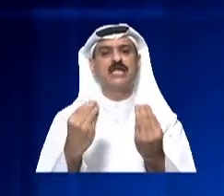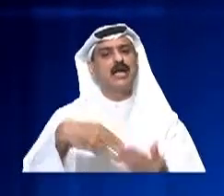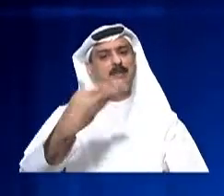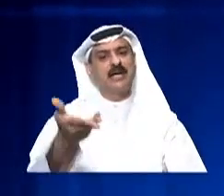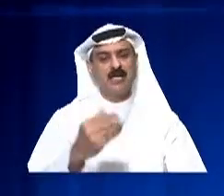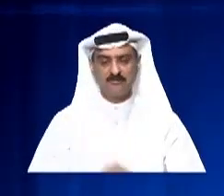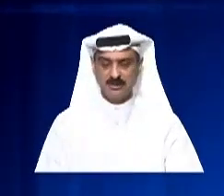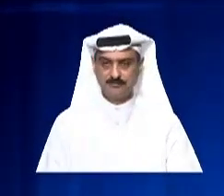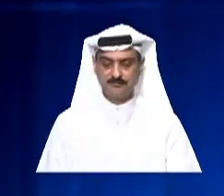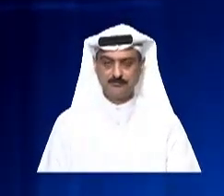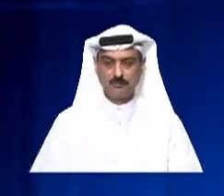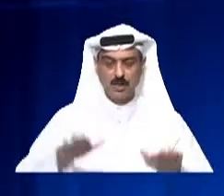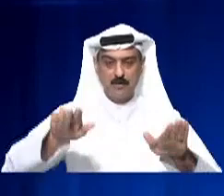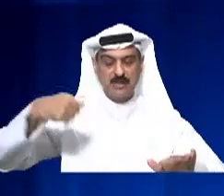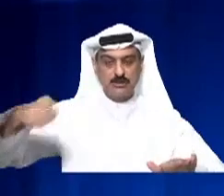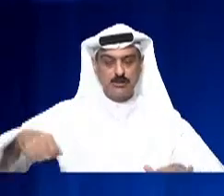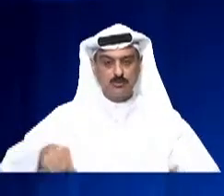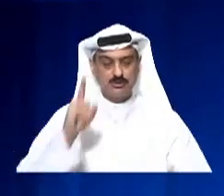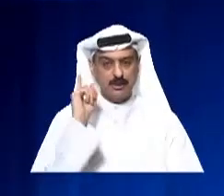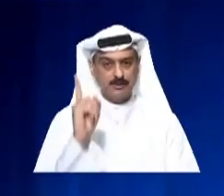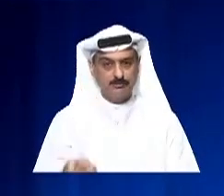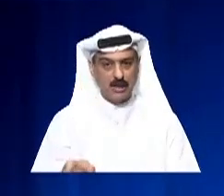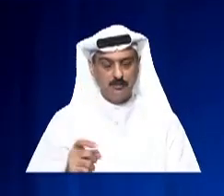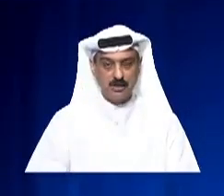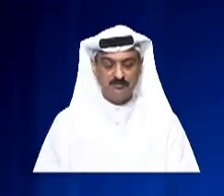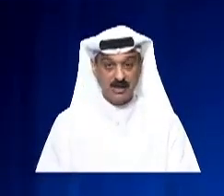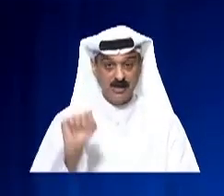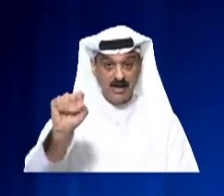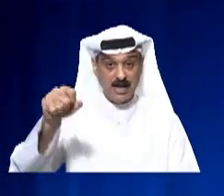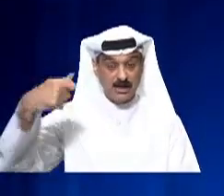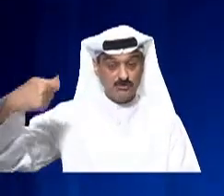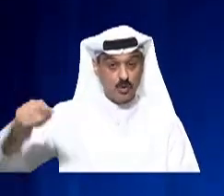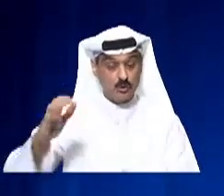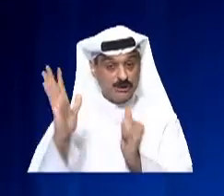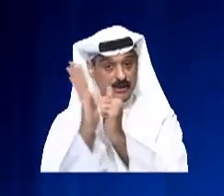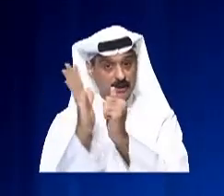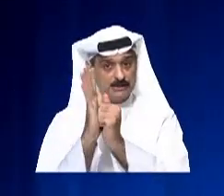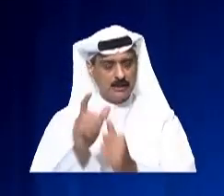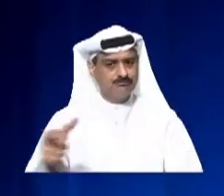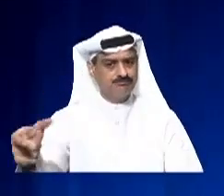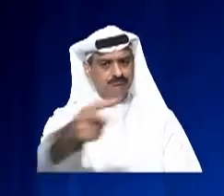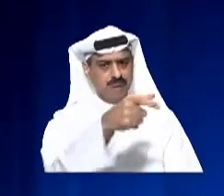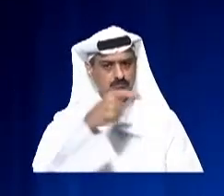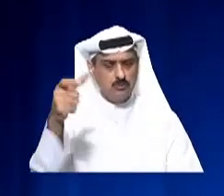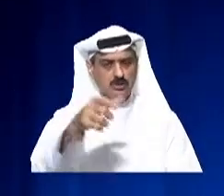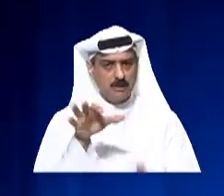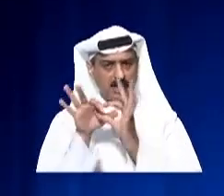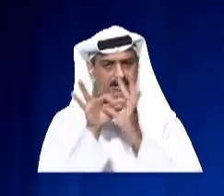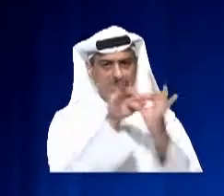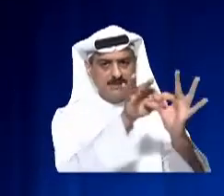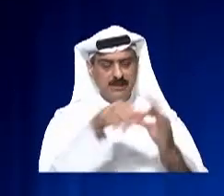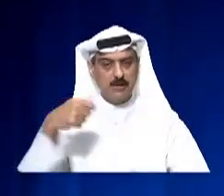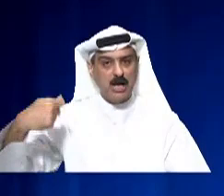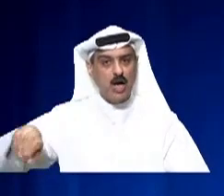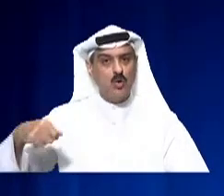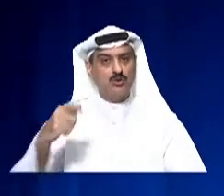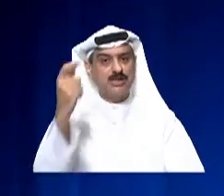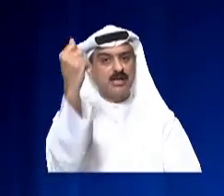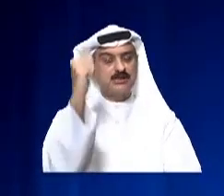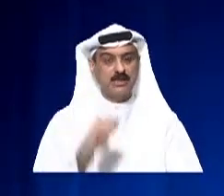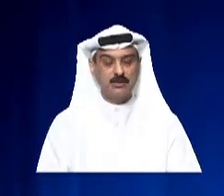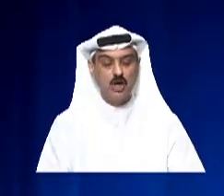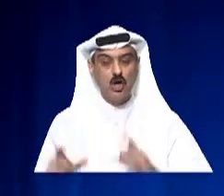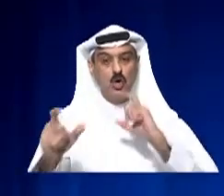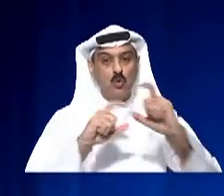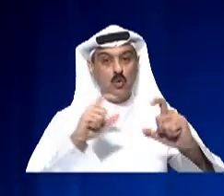مجلس الوزراء تكليف المؤسسة العامة للرعاية السكنية بمتابعة التنسيق مع وزارة المالية، بنك الائتمان